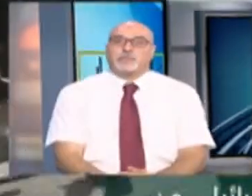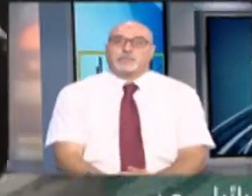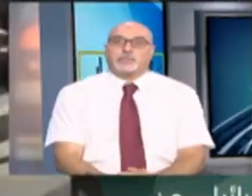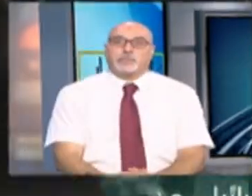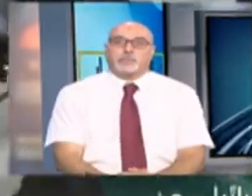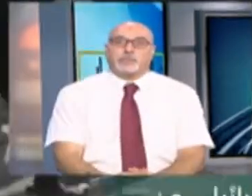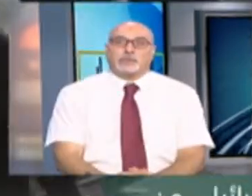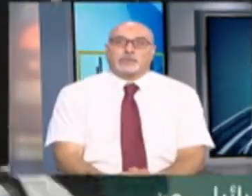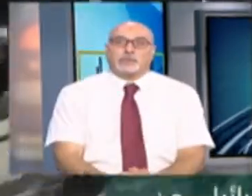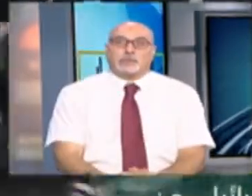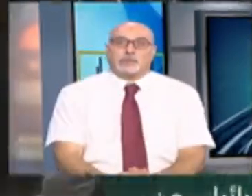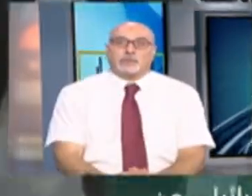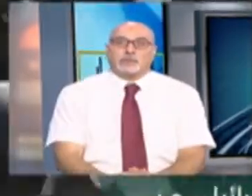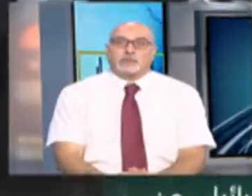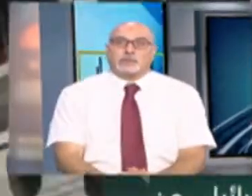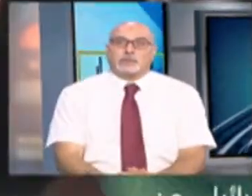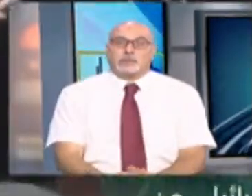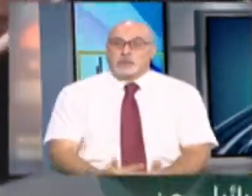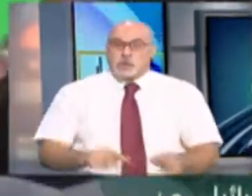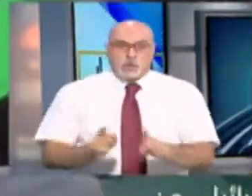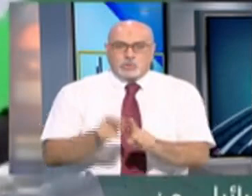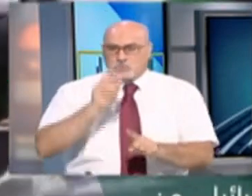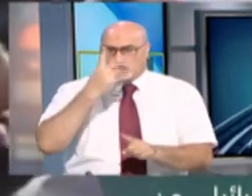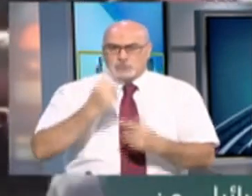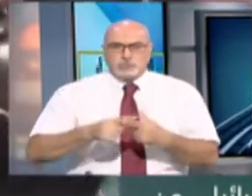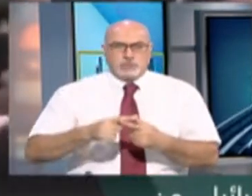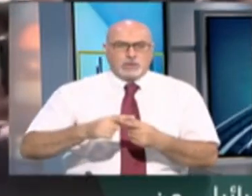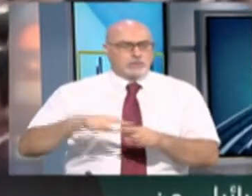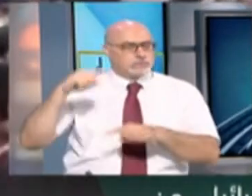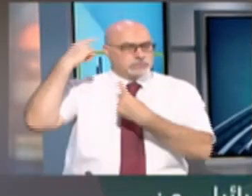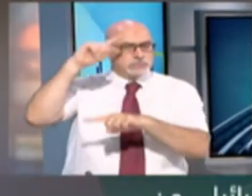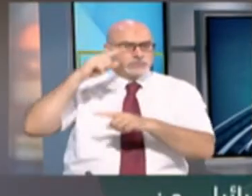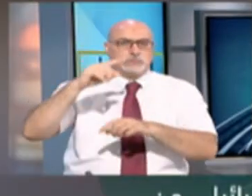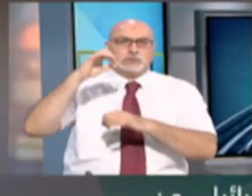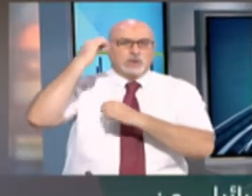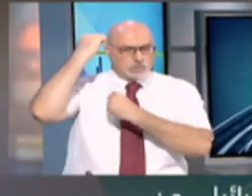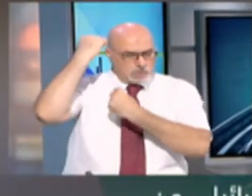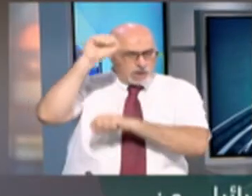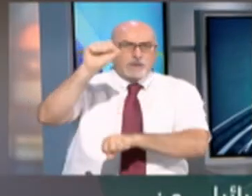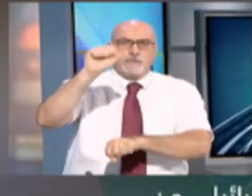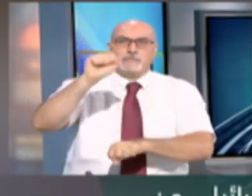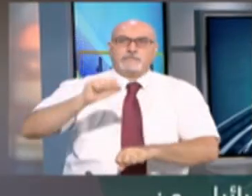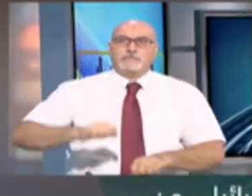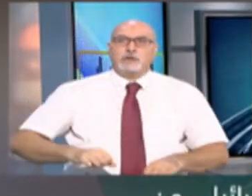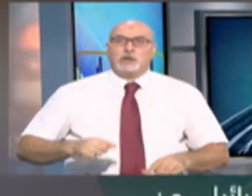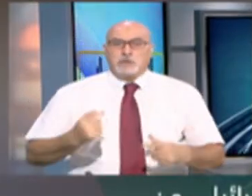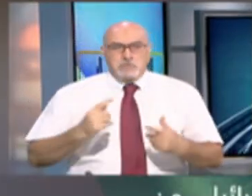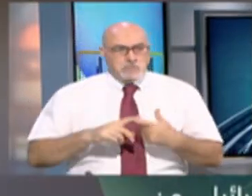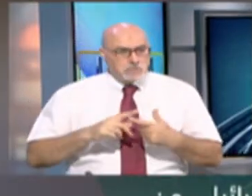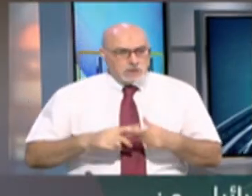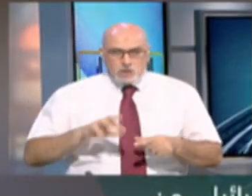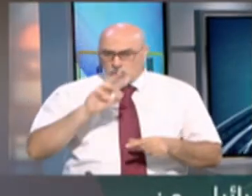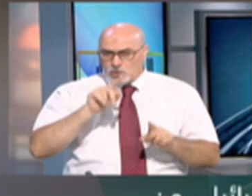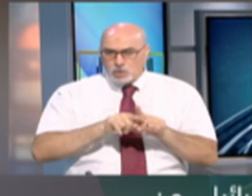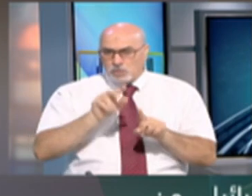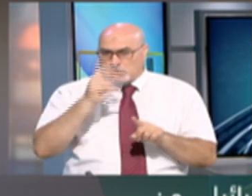إذن وكالعادة ستقابل الاحتجاجات بالعنف وتدخل الأمن والاعتقالات لتخويف البقية، ومع